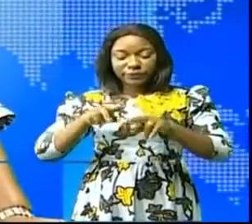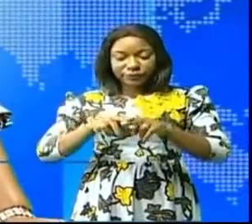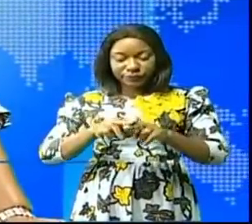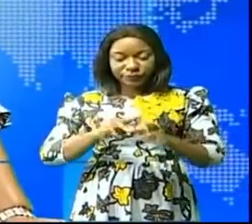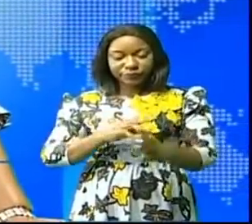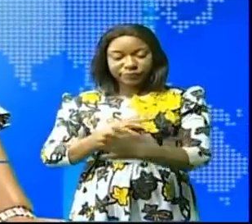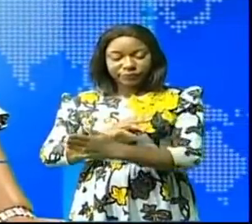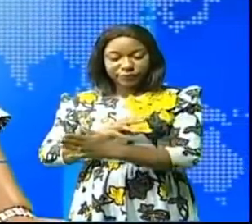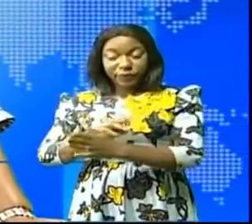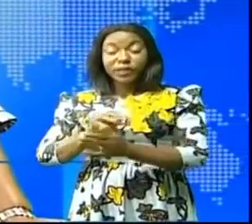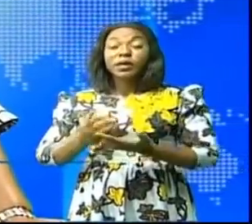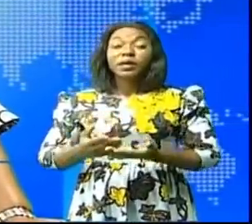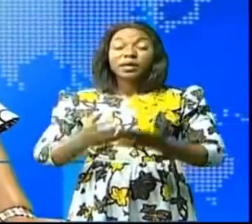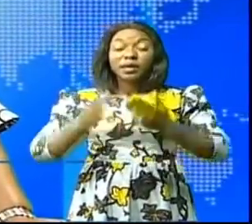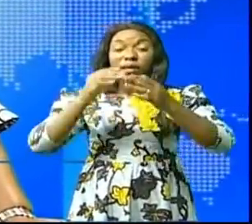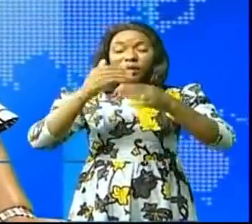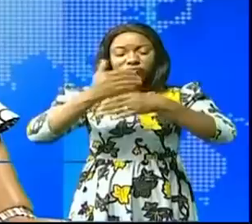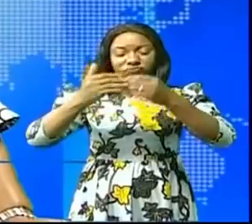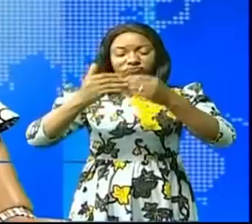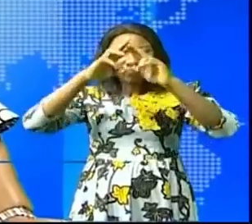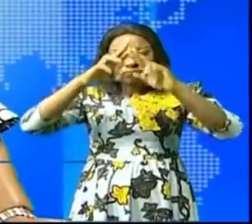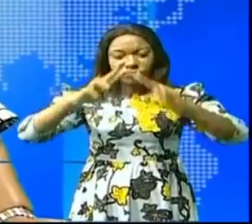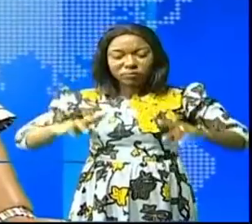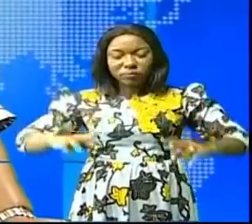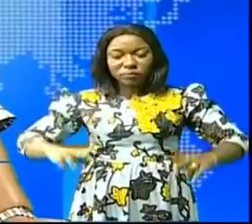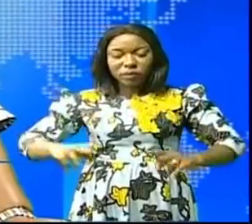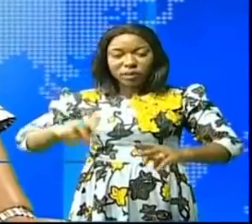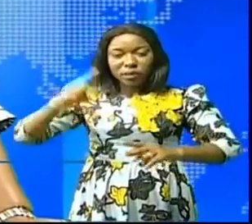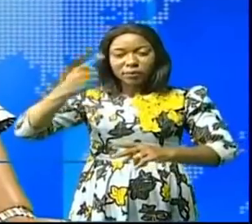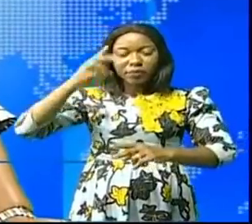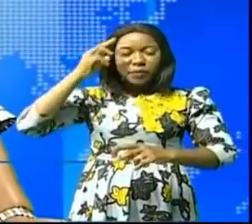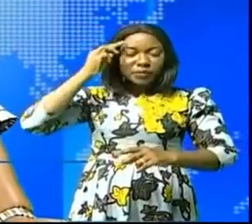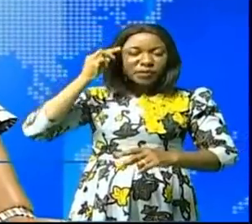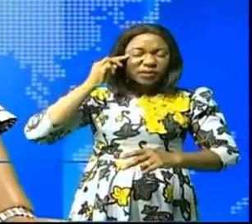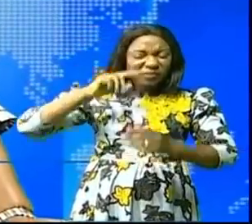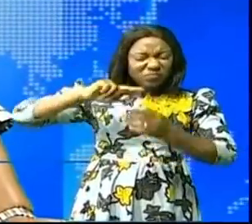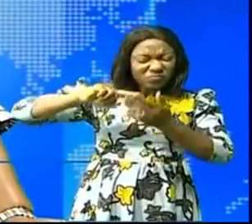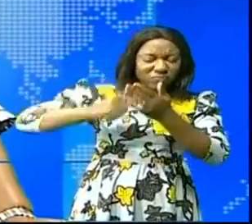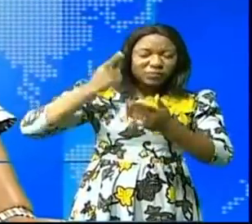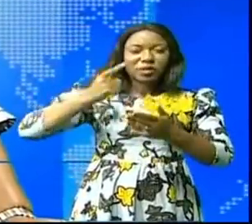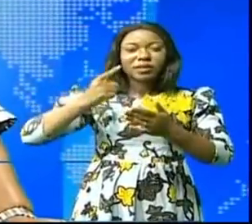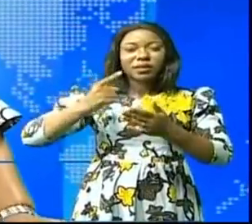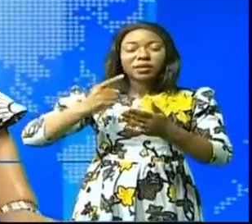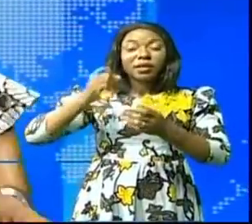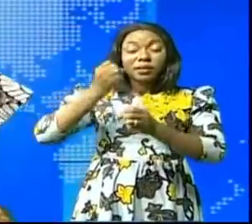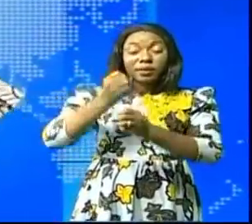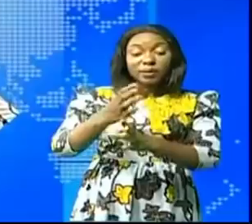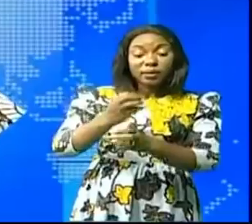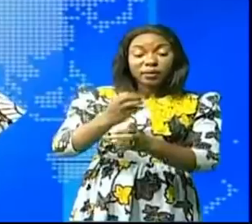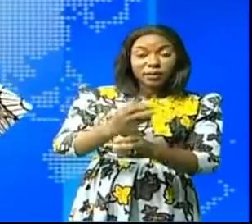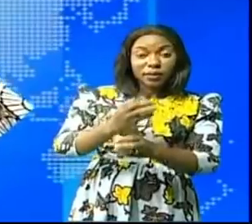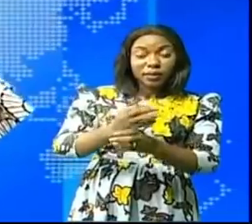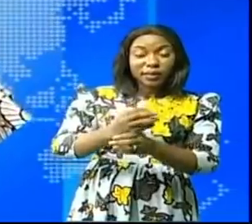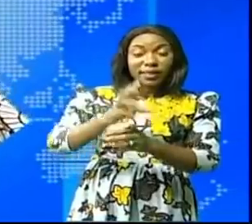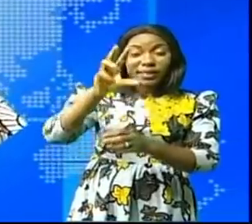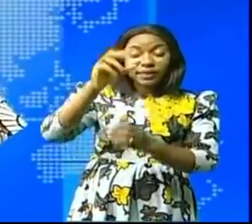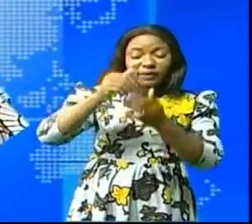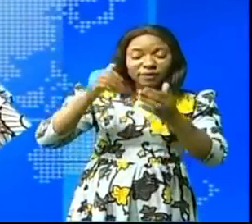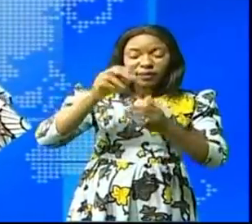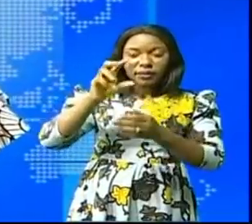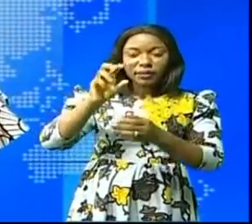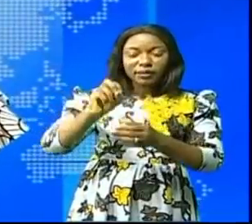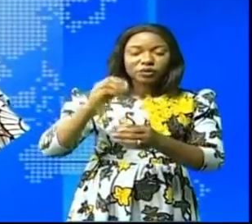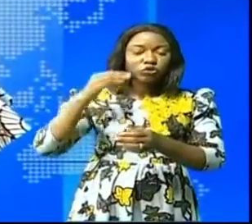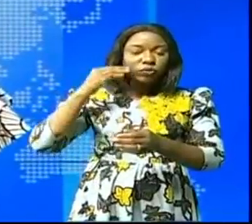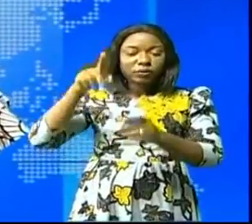Le mausolée Patrice Emery Lumumba, le tout premier premier ministre de la RDC, doit être prêt avant le 30 juin